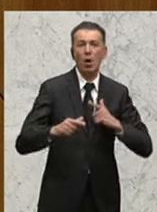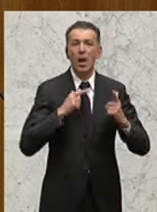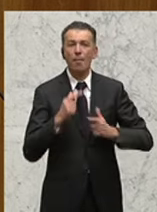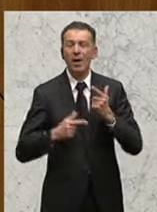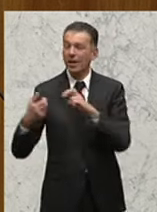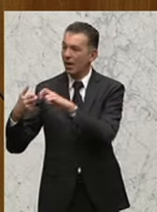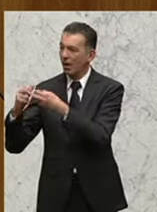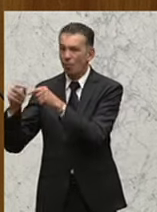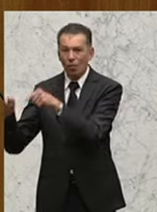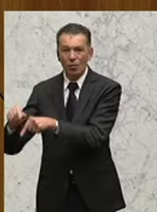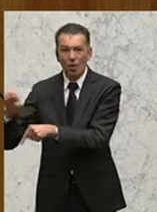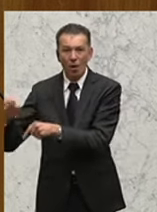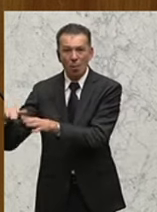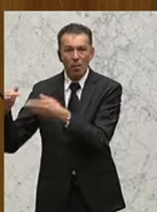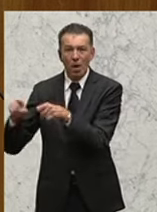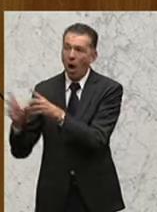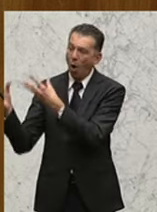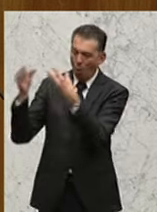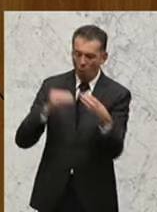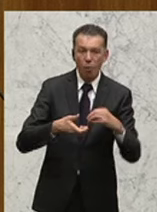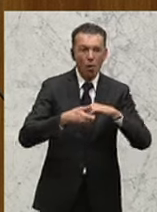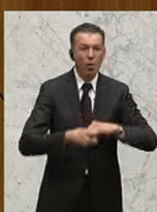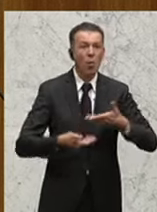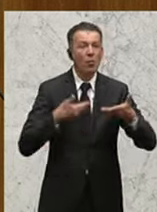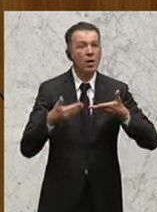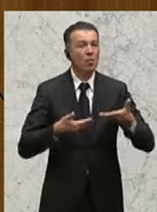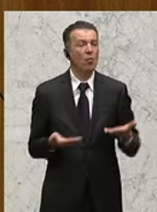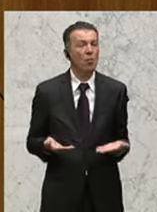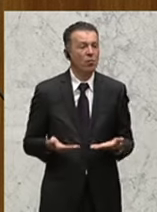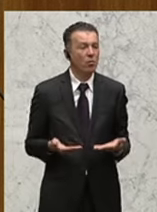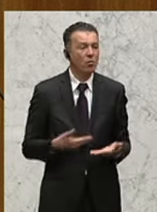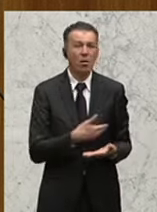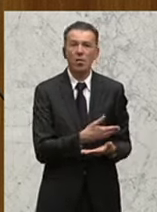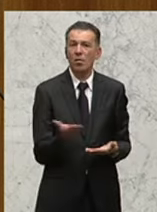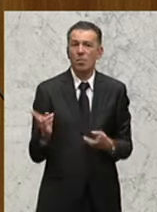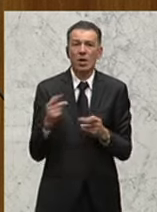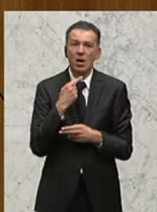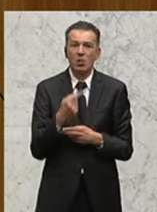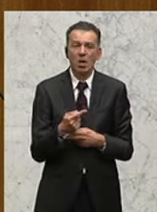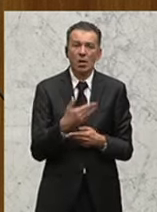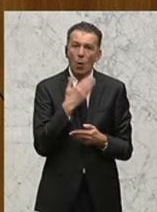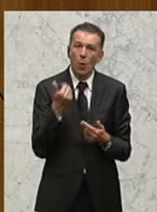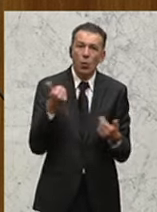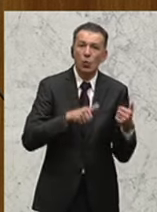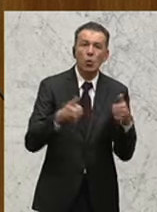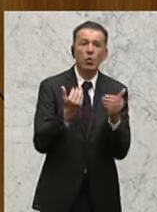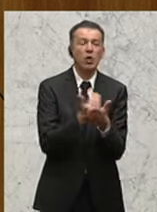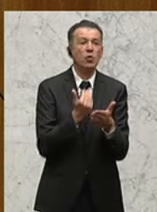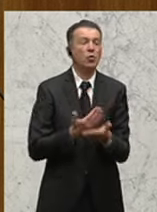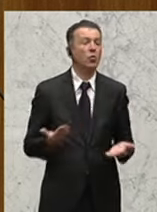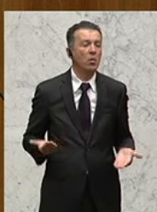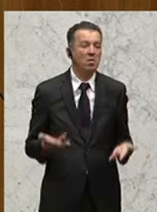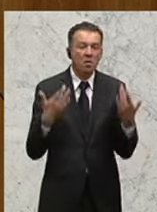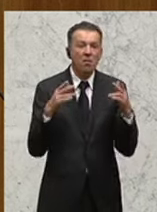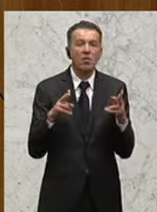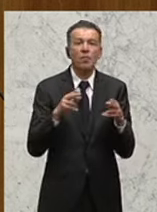im Europaparlament stattfindet, auch in der Clubsitzung eingebracht wird. Und ich glaube, niemand von unseren Abgeordneten kann sagen, dass das nicht ein Zusatznutzen ist, der kommt. Und ich weiß